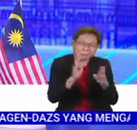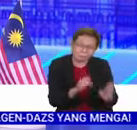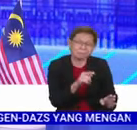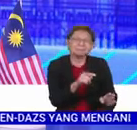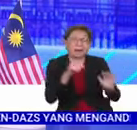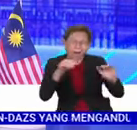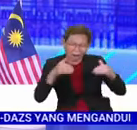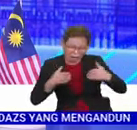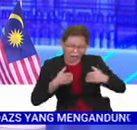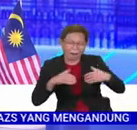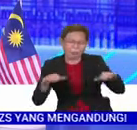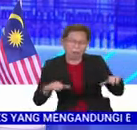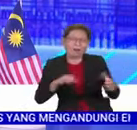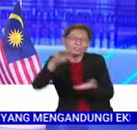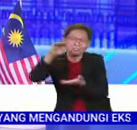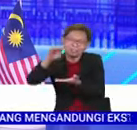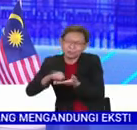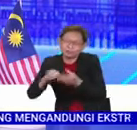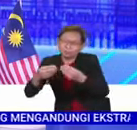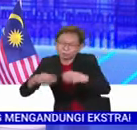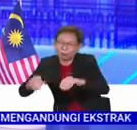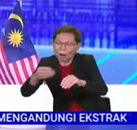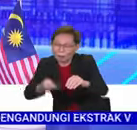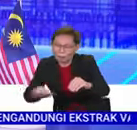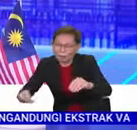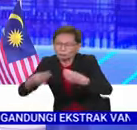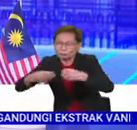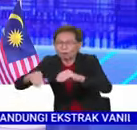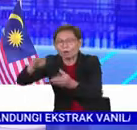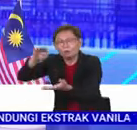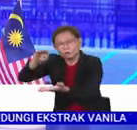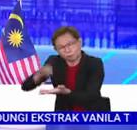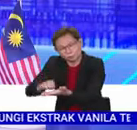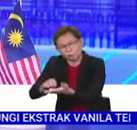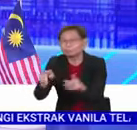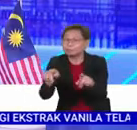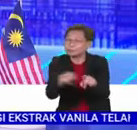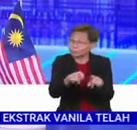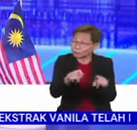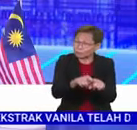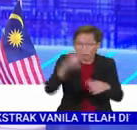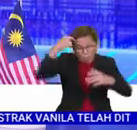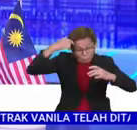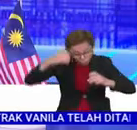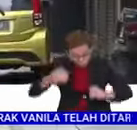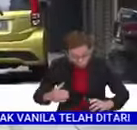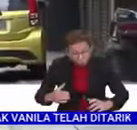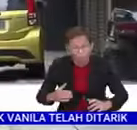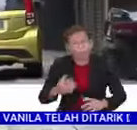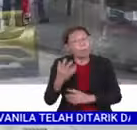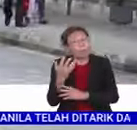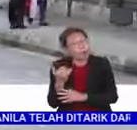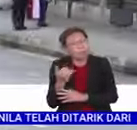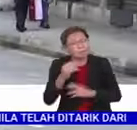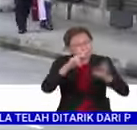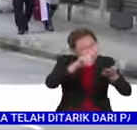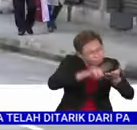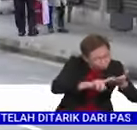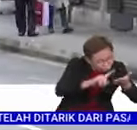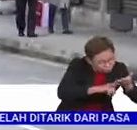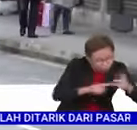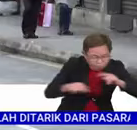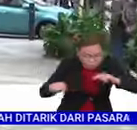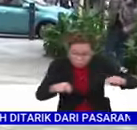terbabit turut mengambil tindakan yang sama dengan menurunkan harga jualan mereka. Keputusan itu juga hasil penelitian